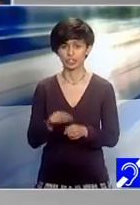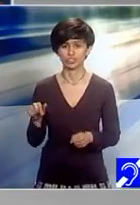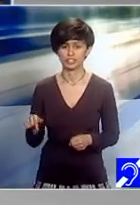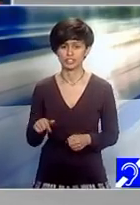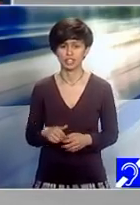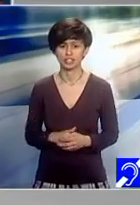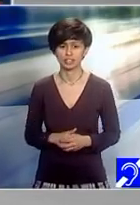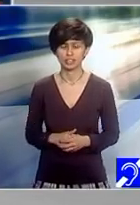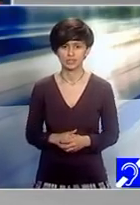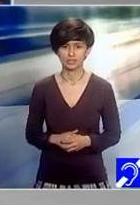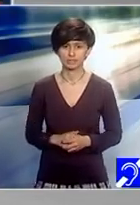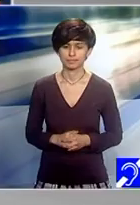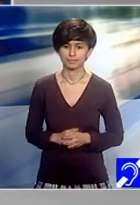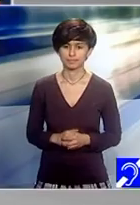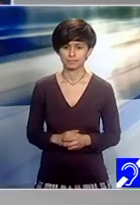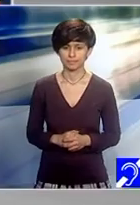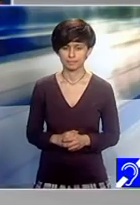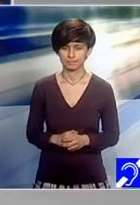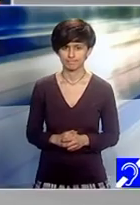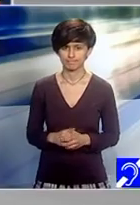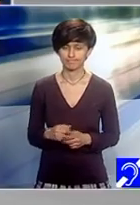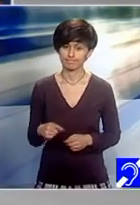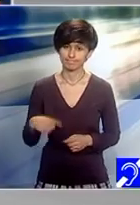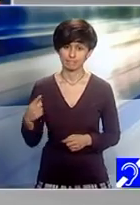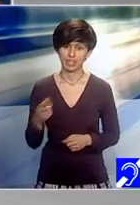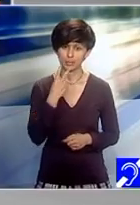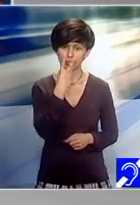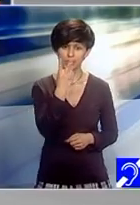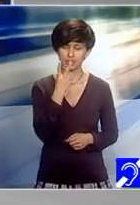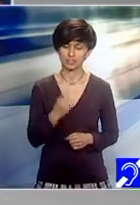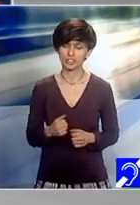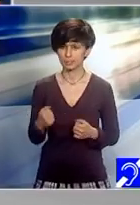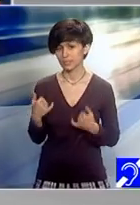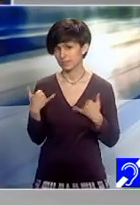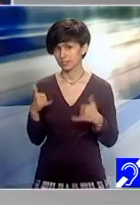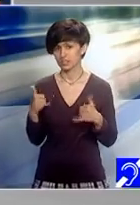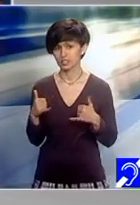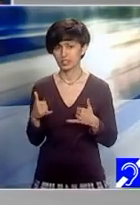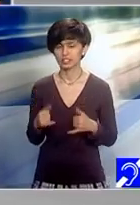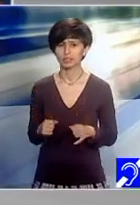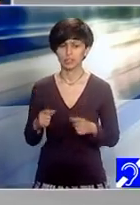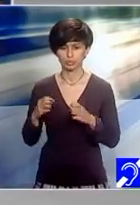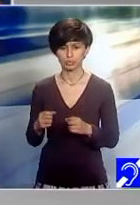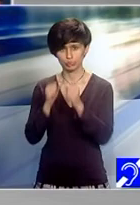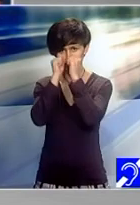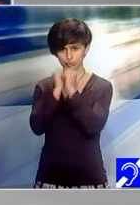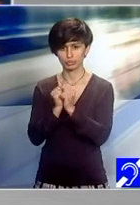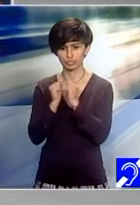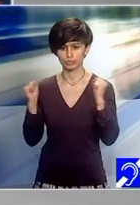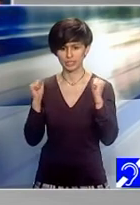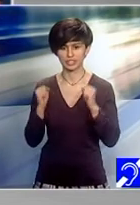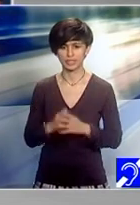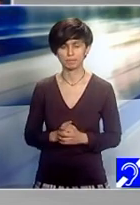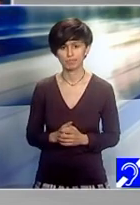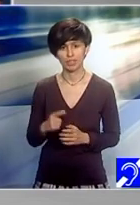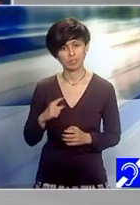deodată stăm, luăm poziția, vai, ce s-a întâmplat cu gimnastica. Nu, nu. La fel se întâmplă cu toate. E o excepție, spada și judo în